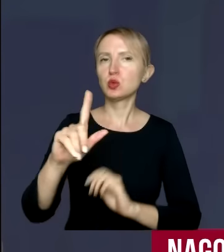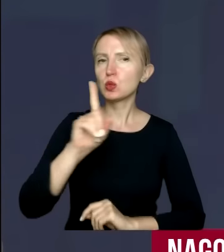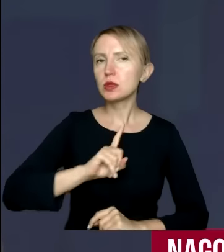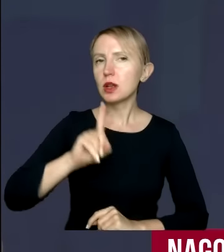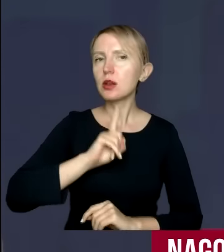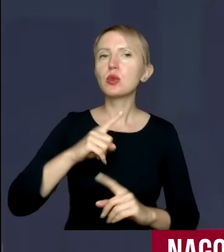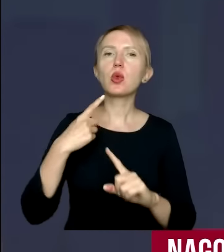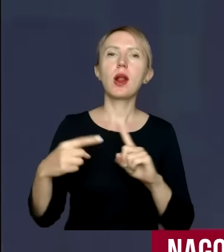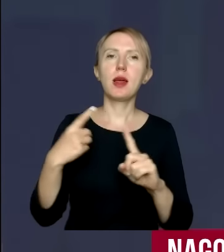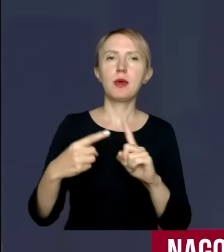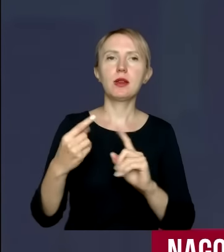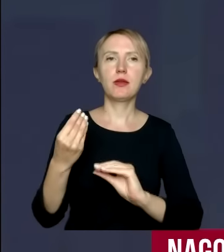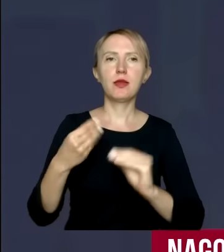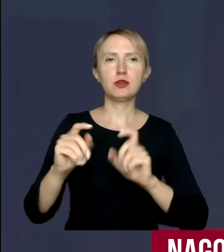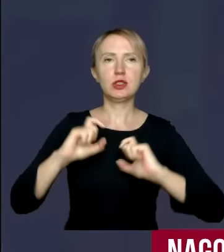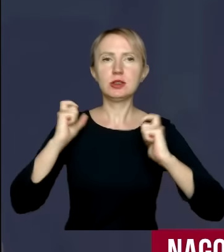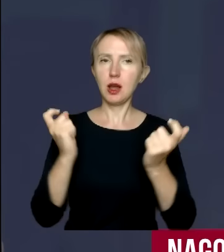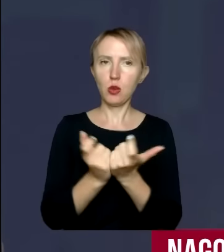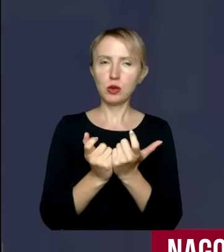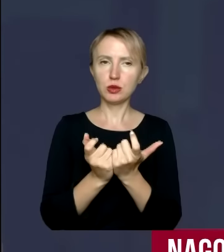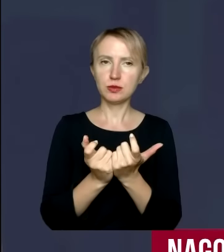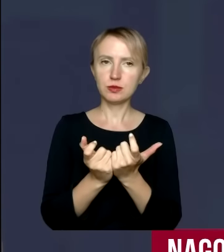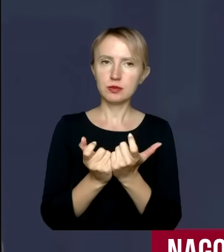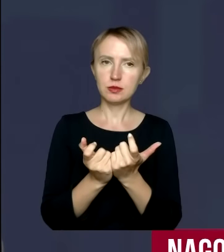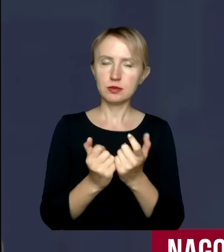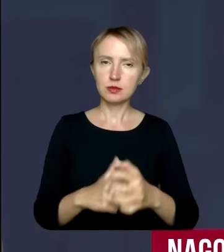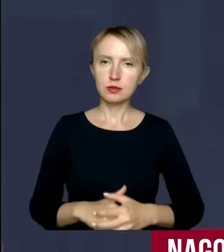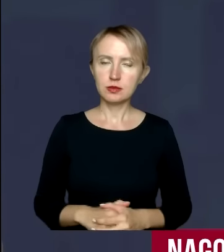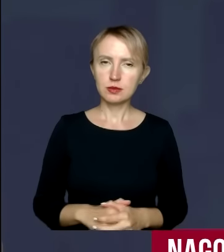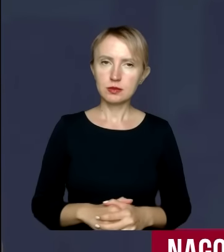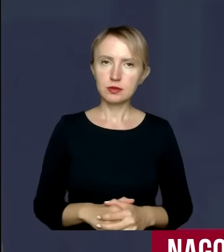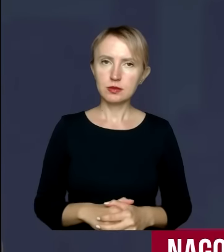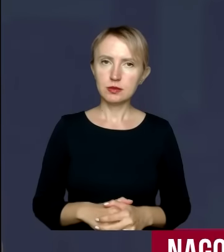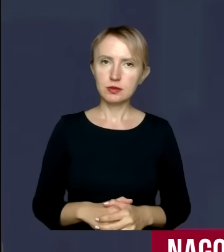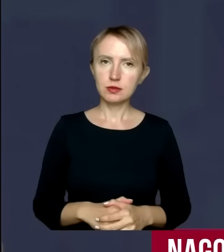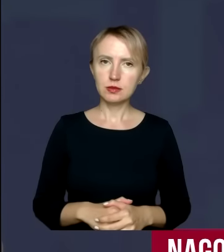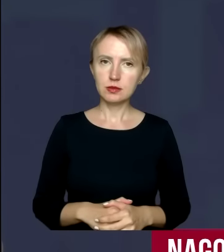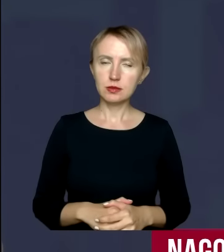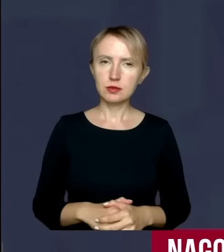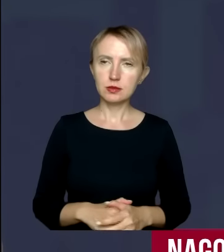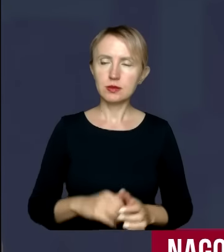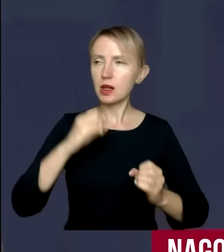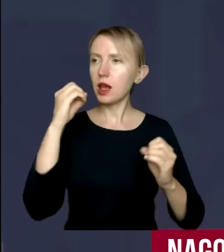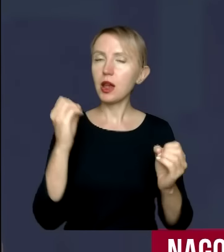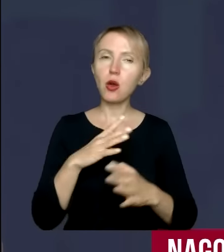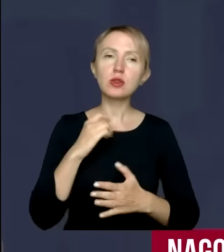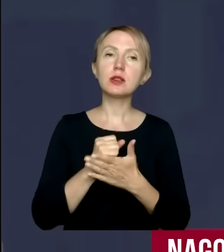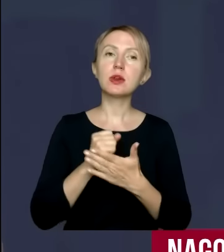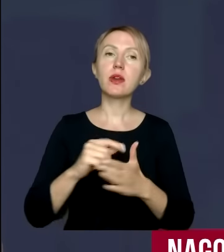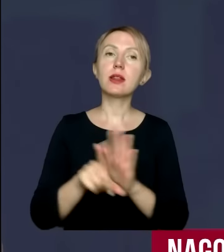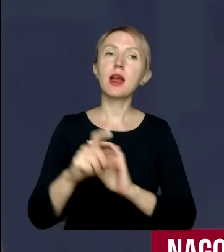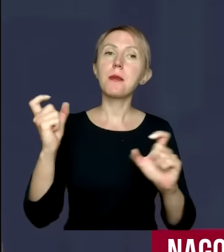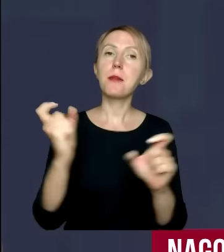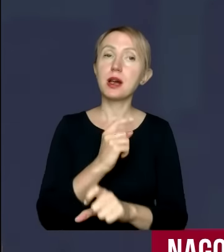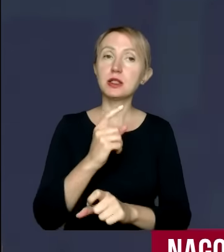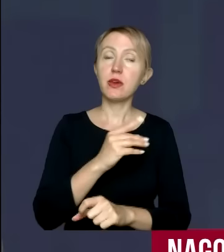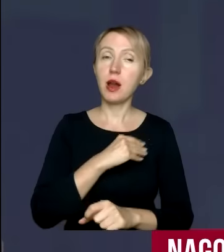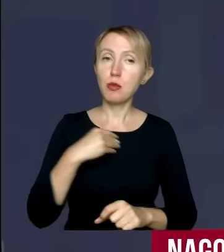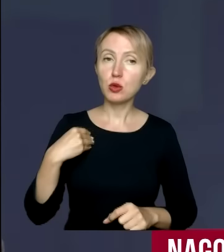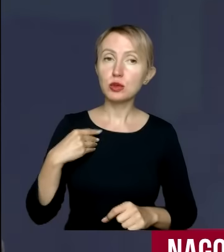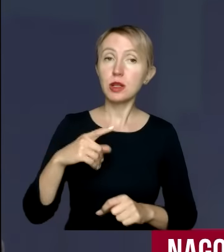elementy szerszej całości jedną z najbardziej najgorszych rzeczy dla państwa polskiego dla społeczeństwa naszego dla